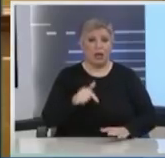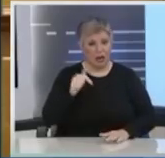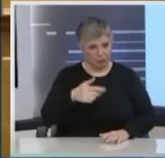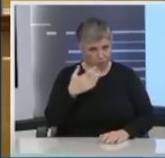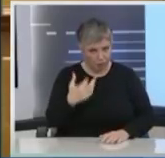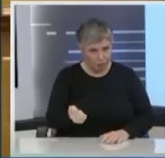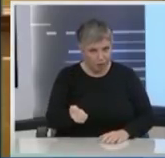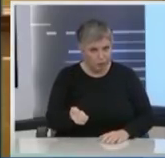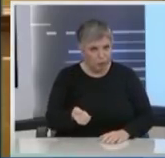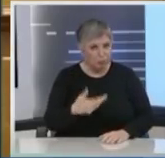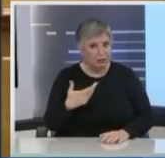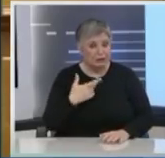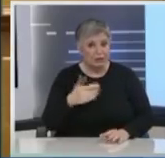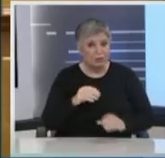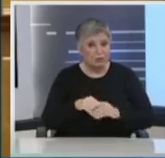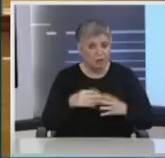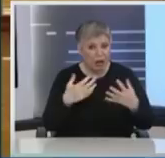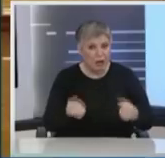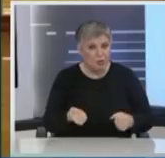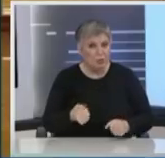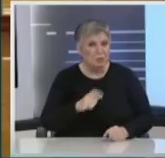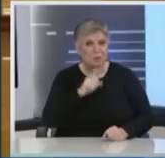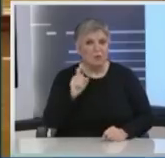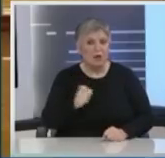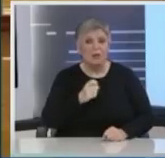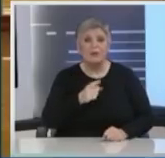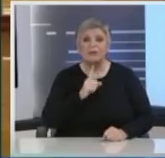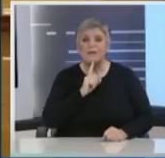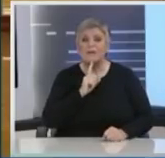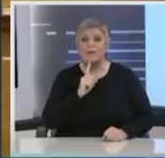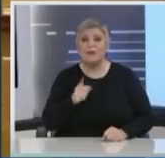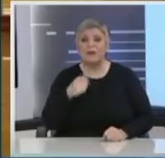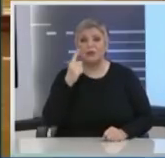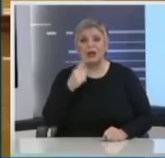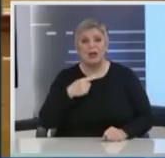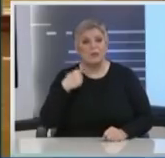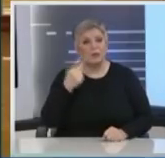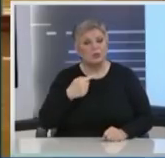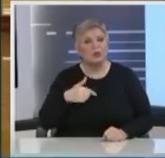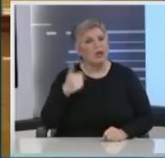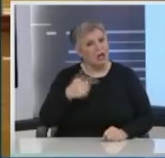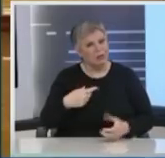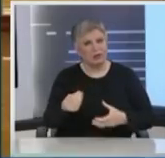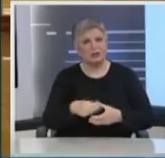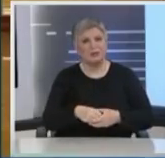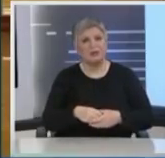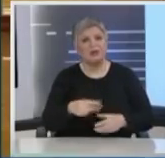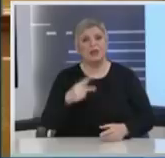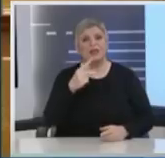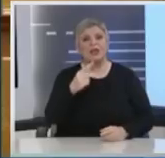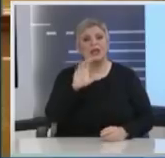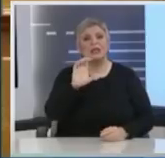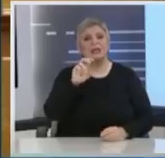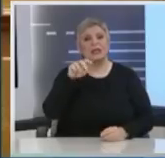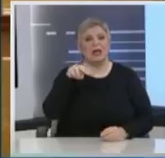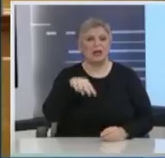πρόσωπα? Μήπως τα ίδια πρόσωπα είναι τα πρόσωπα που συναντήσαμε στο Κελπνό? Η συγκεκριμένη κυρία